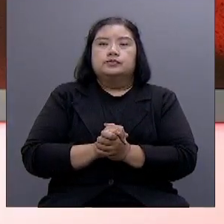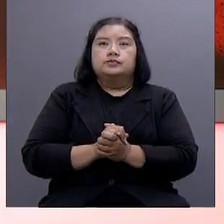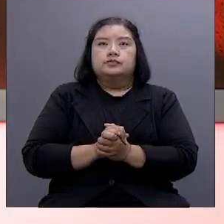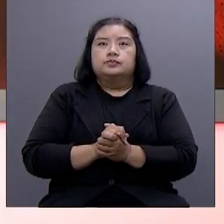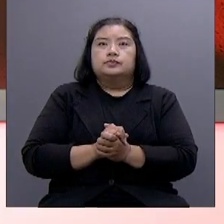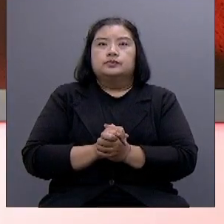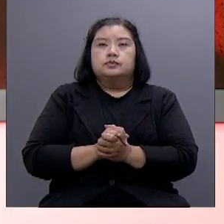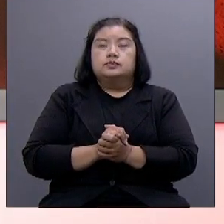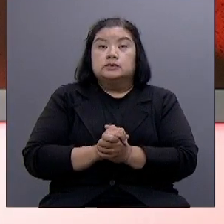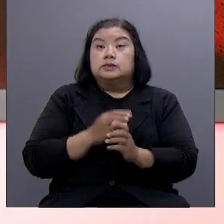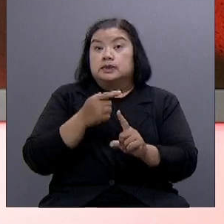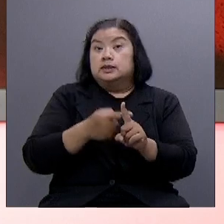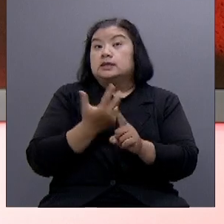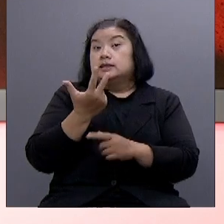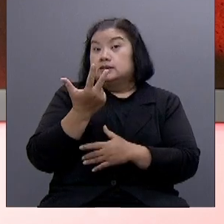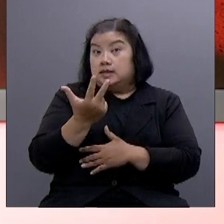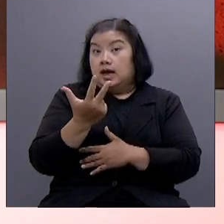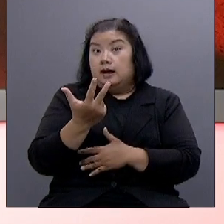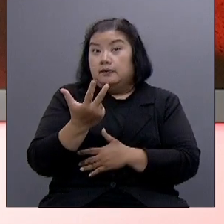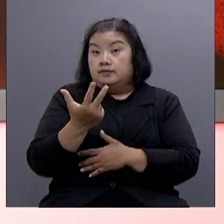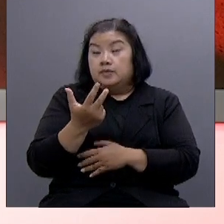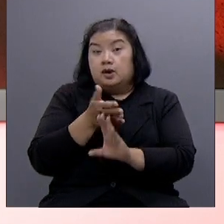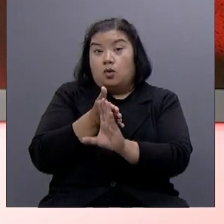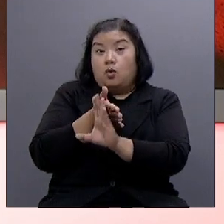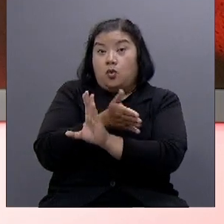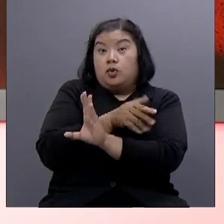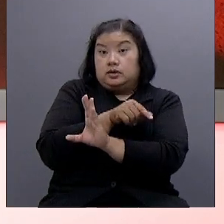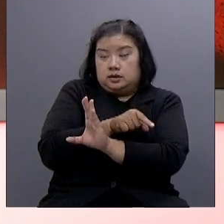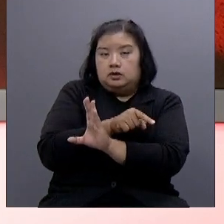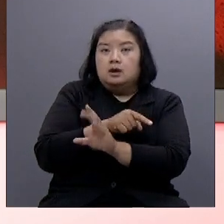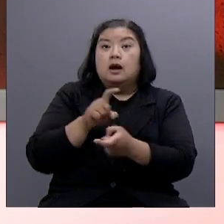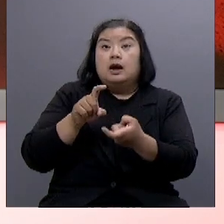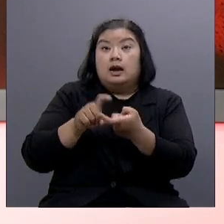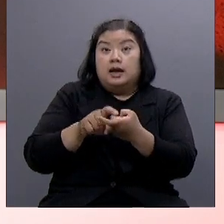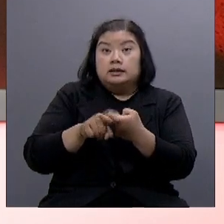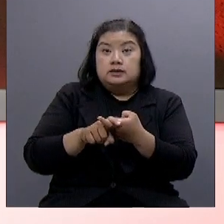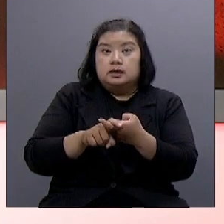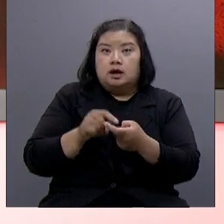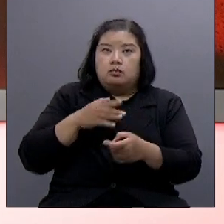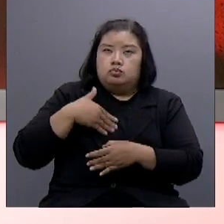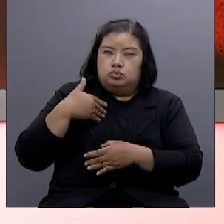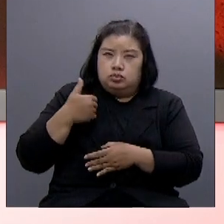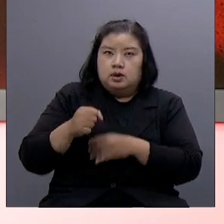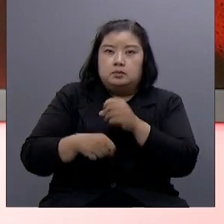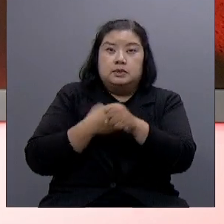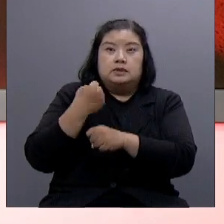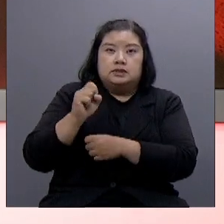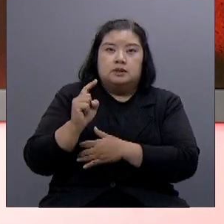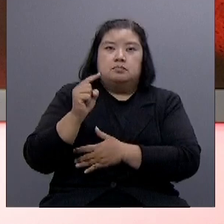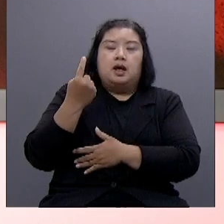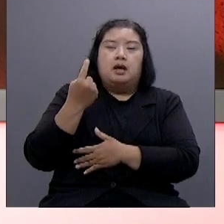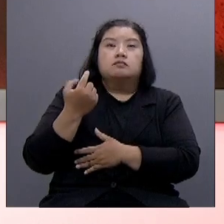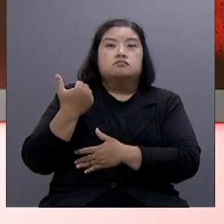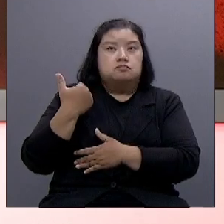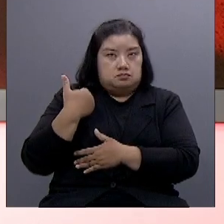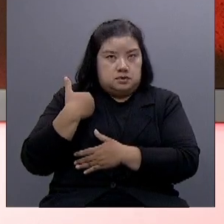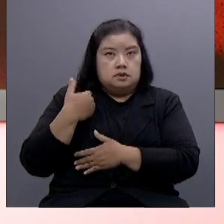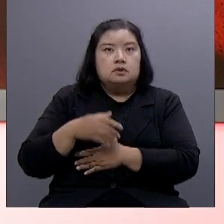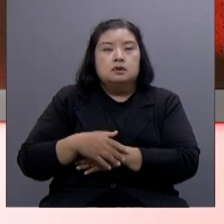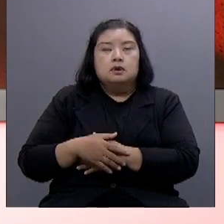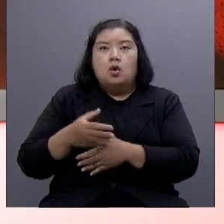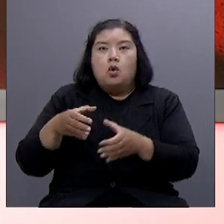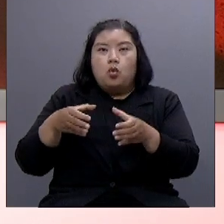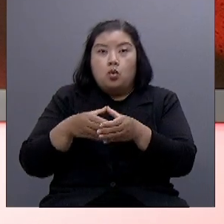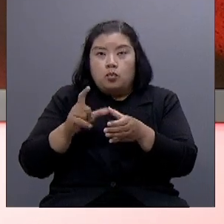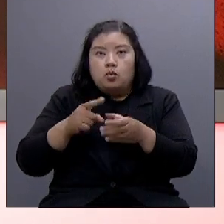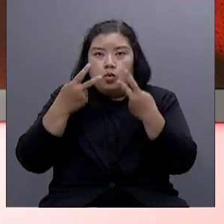และเมื่อเดือนมีนาคมที่ผ่านมารัสเซียเผชิญกับการสูญเสียครั้งใหญ่ในรอบหลาย10ปีเลยนะคะโดยมีกลุ่มติดอาวุธบุกโจมตีส